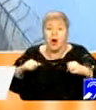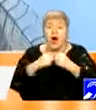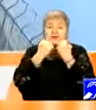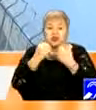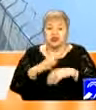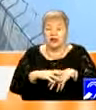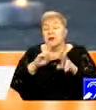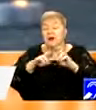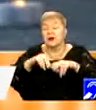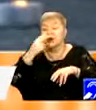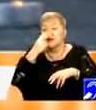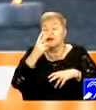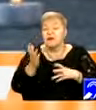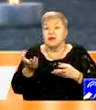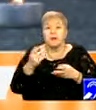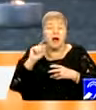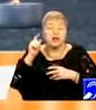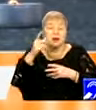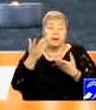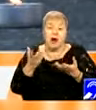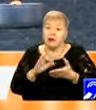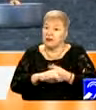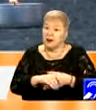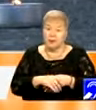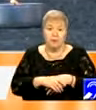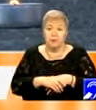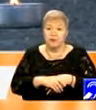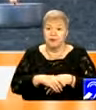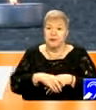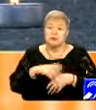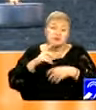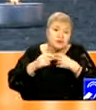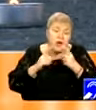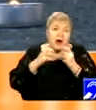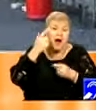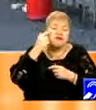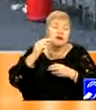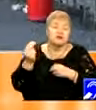văzut ce se va întâmpla în continuare și evident vă vom ține la curent cu mersul acestei anchete.